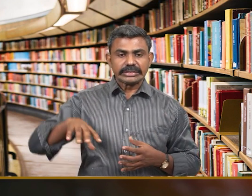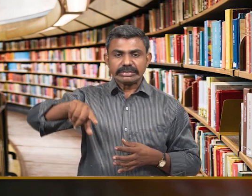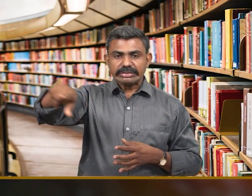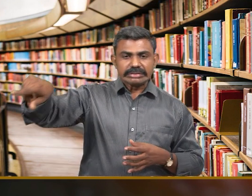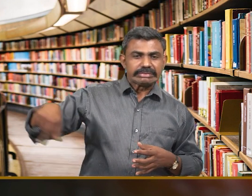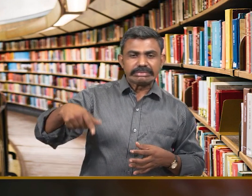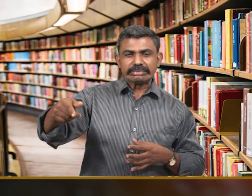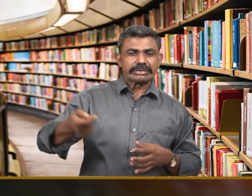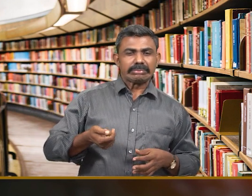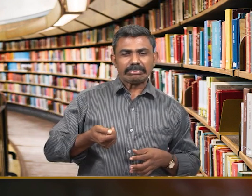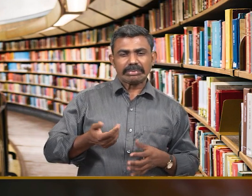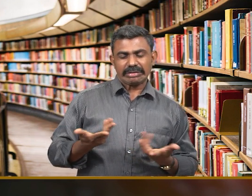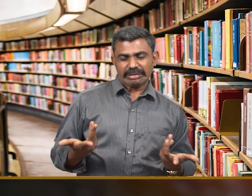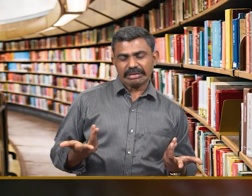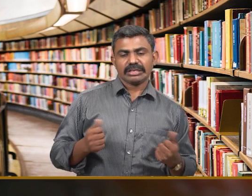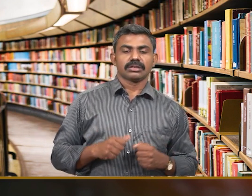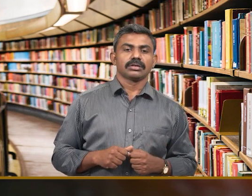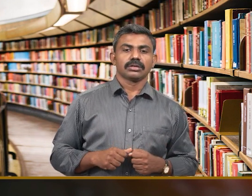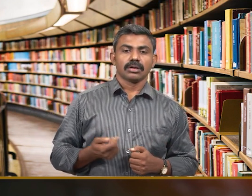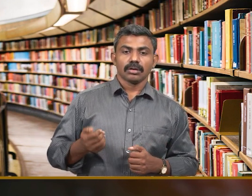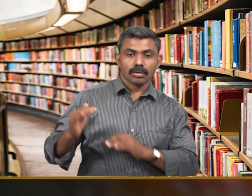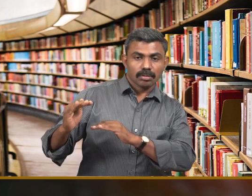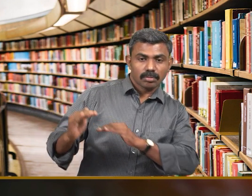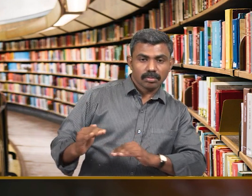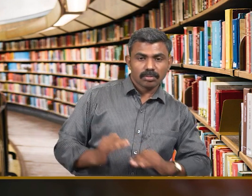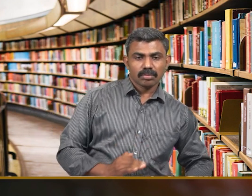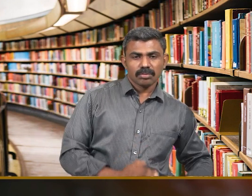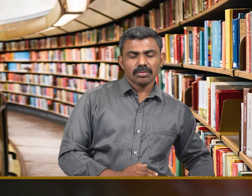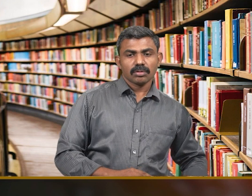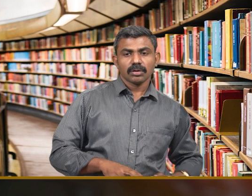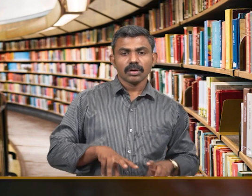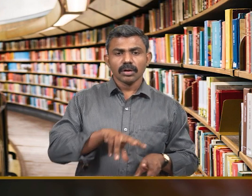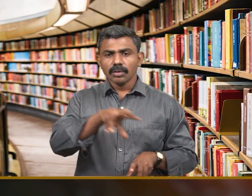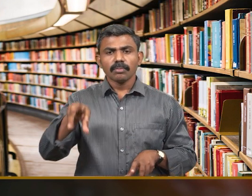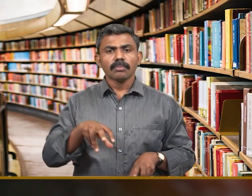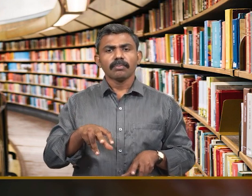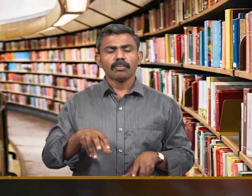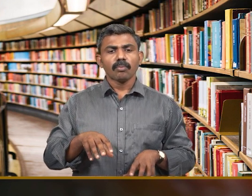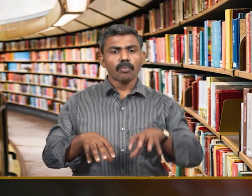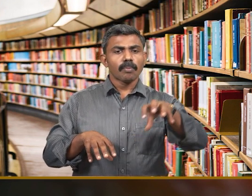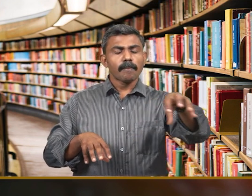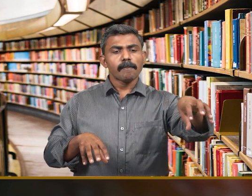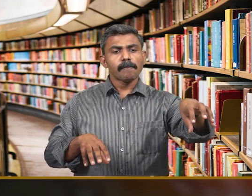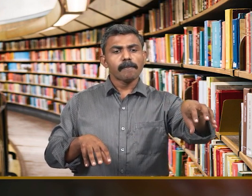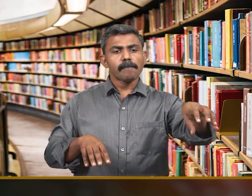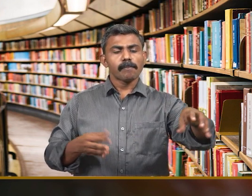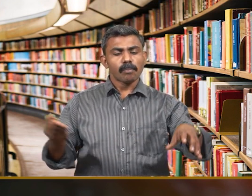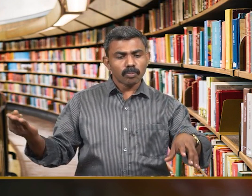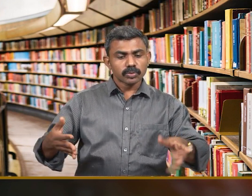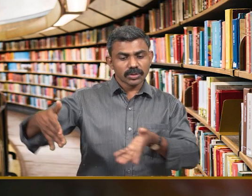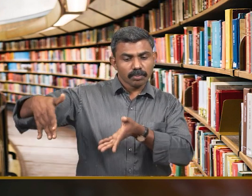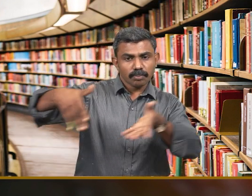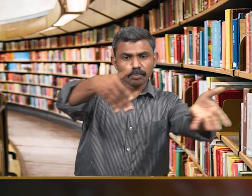அச்சு நாடுகளில் இருந்ததுனால தானே. அது மட்டும் இல்லாமல் பொருளாதார குடும்பத்தின் காலத்தில் பெருமளவு விளம்பரம் செய்யப்பட்ட பொதுத்துறை பணிகளான புதிய